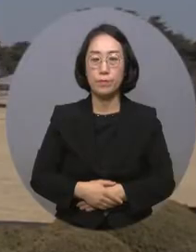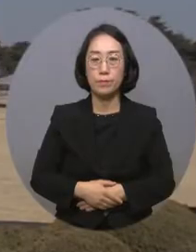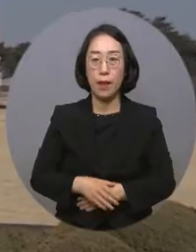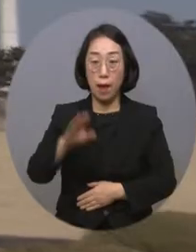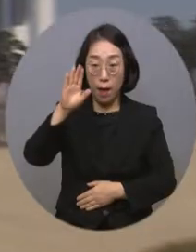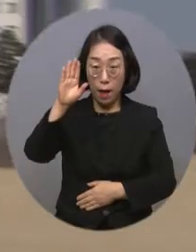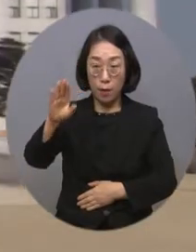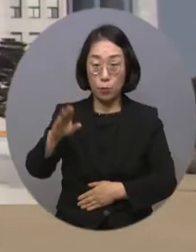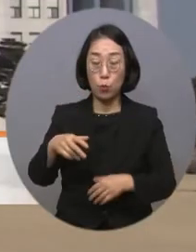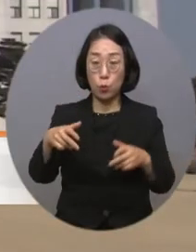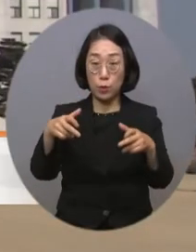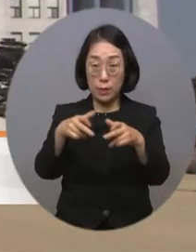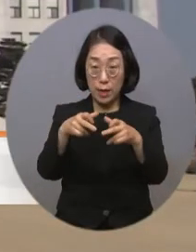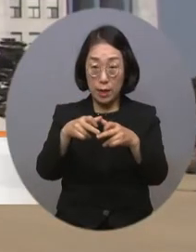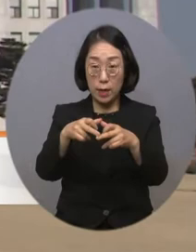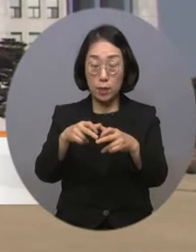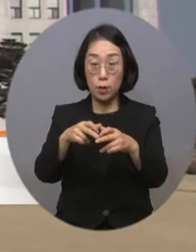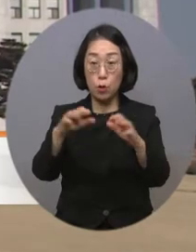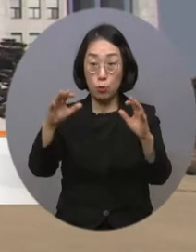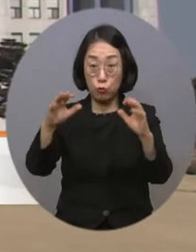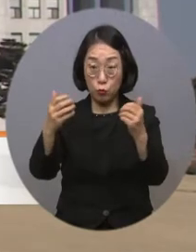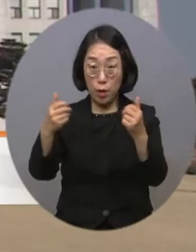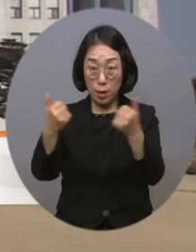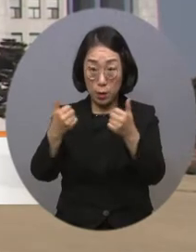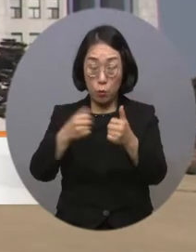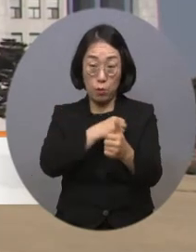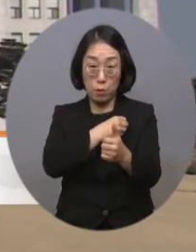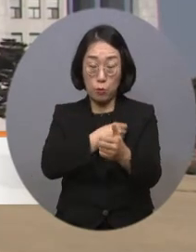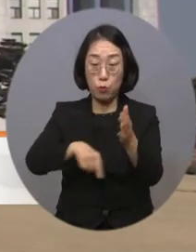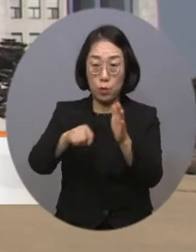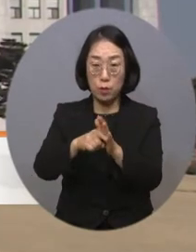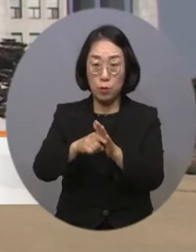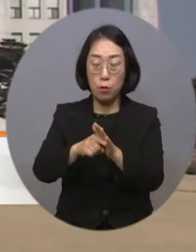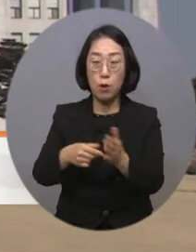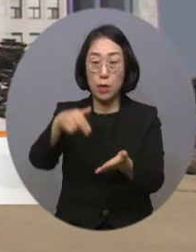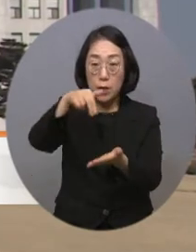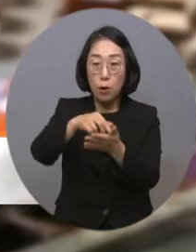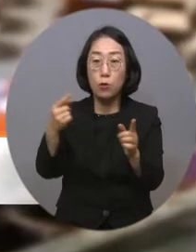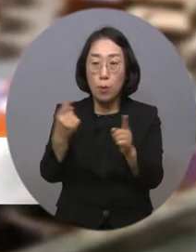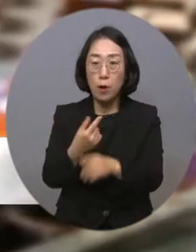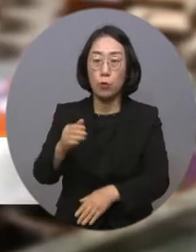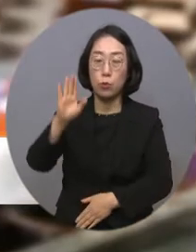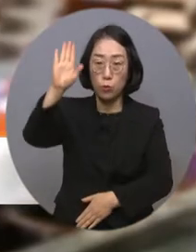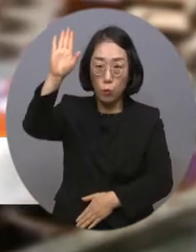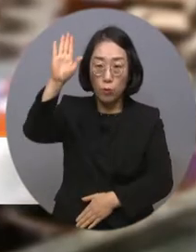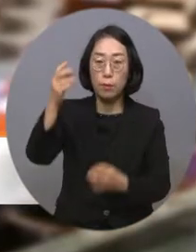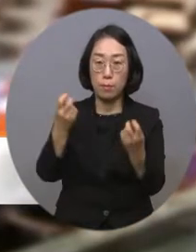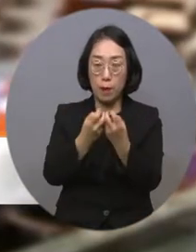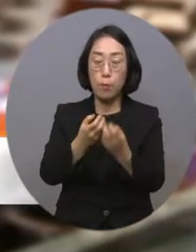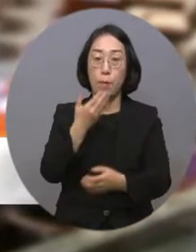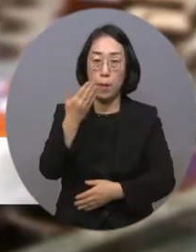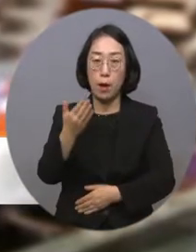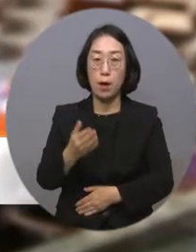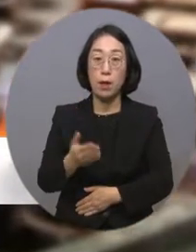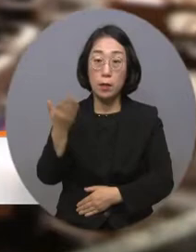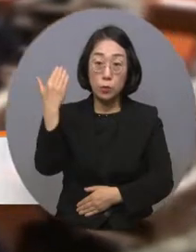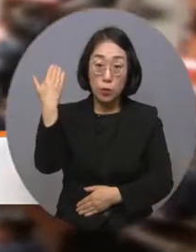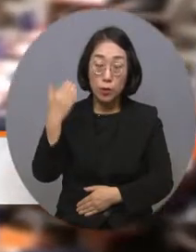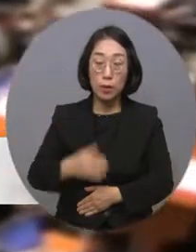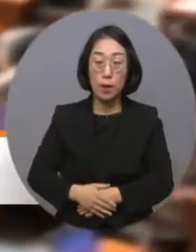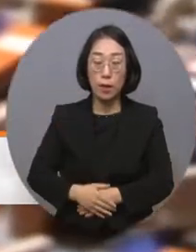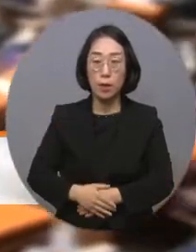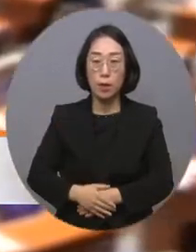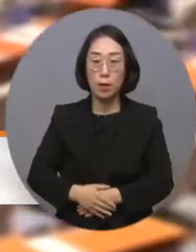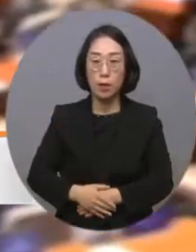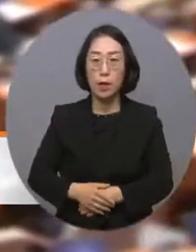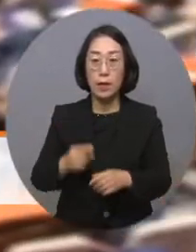앞으로 장애인 국회의원 등을 위한 거수표결 방식이 가능해집니다. 지난 9일 이 같은 내용을 담은 국회법